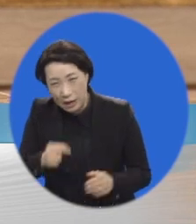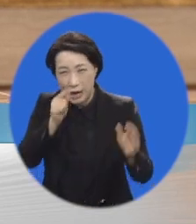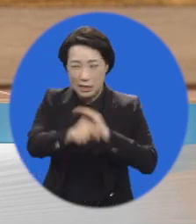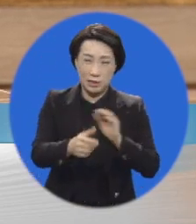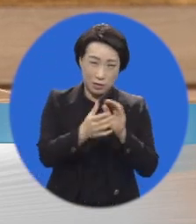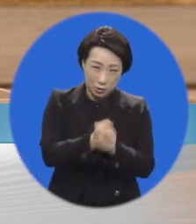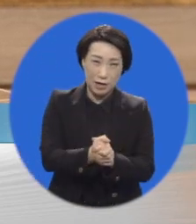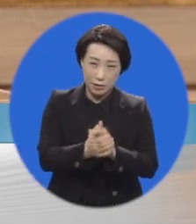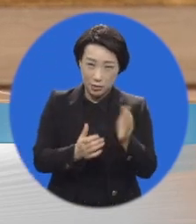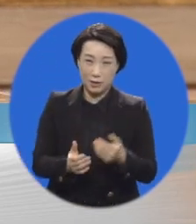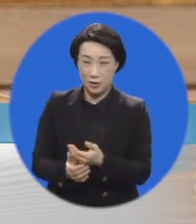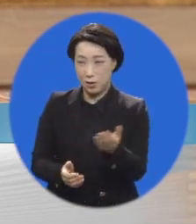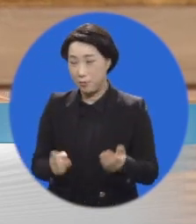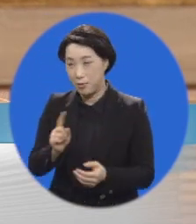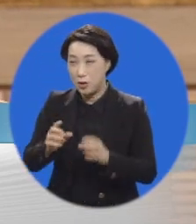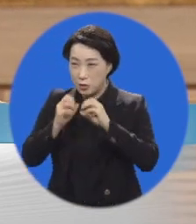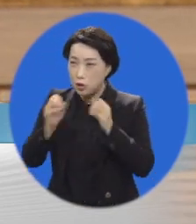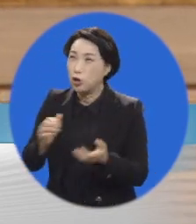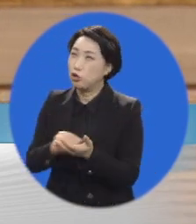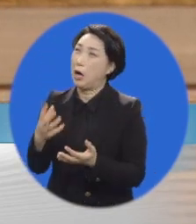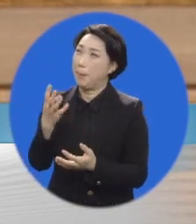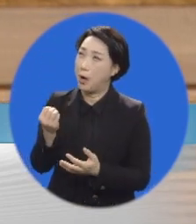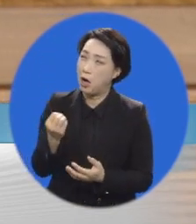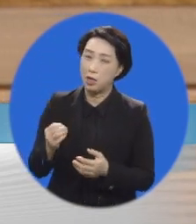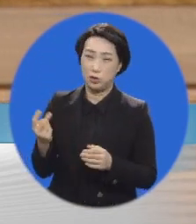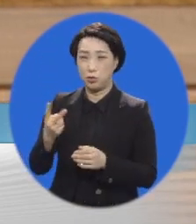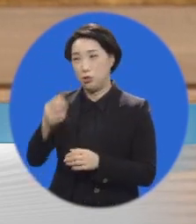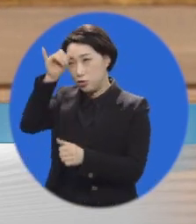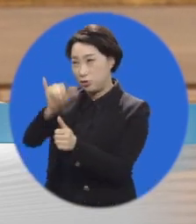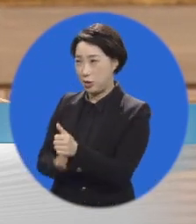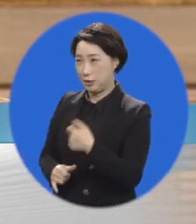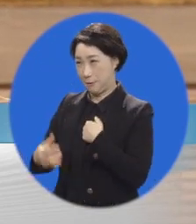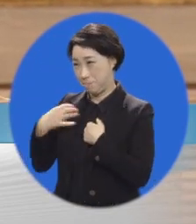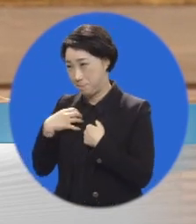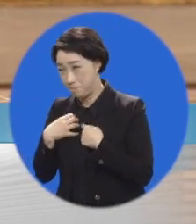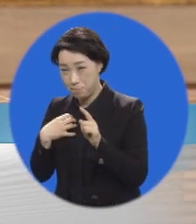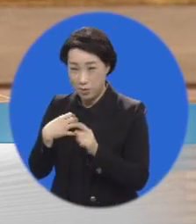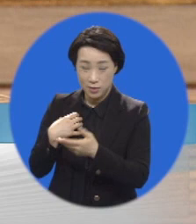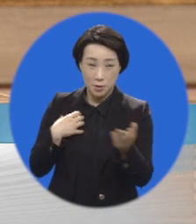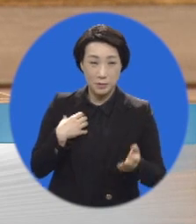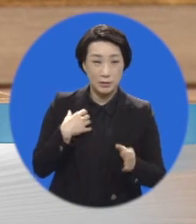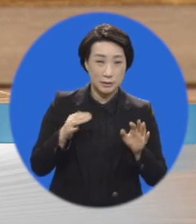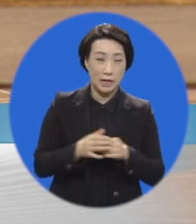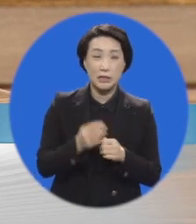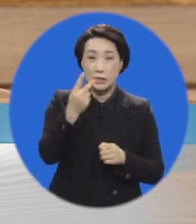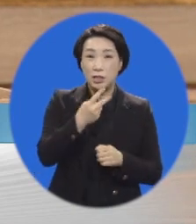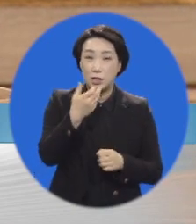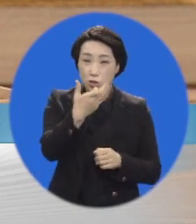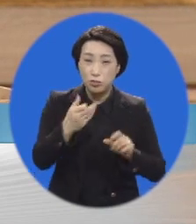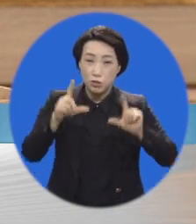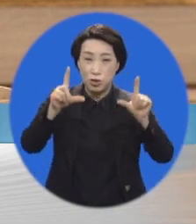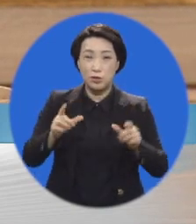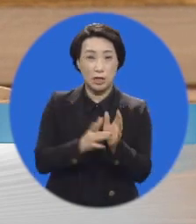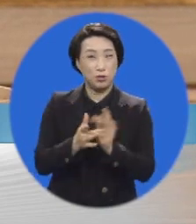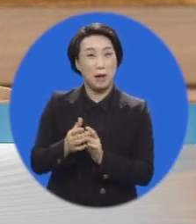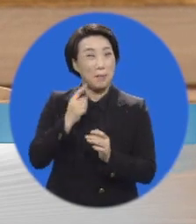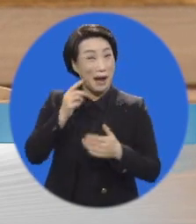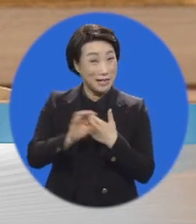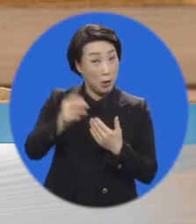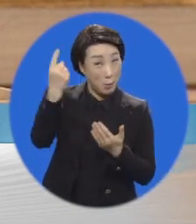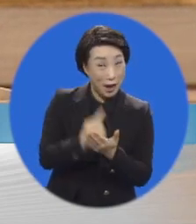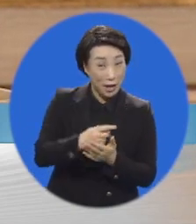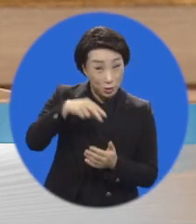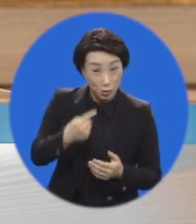되겠다. 아니면 전도를 해야 되겠다. 충성을 해야 되겠다. 만약 2019년도에 예수님이